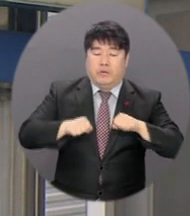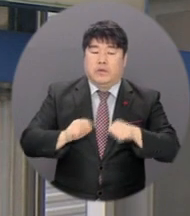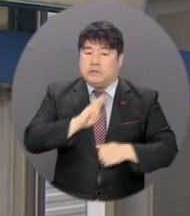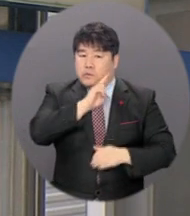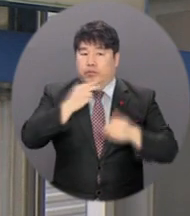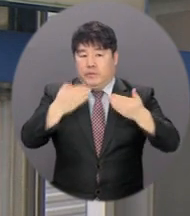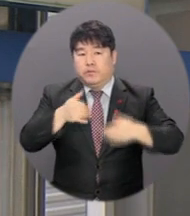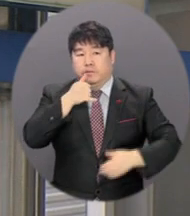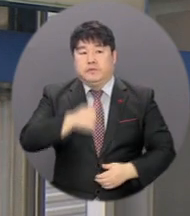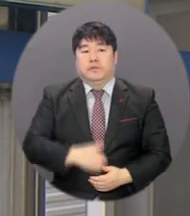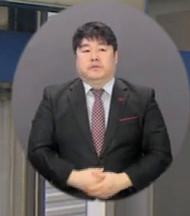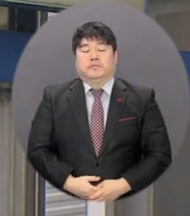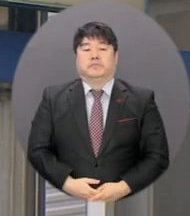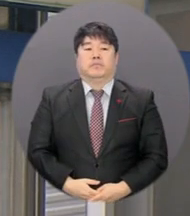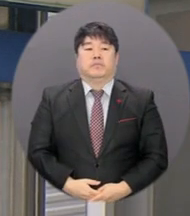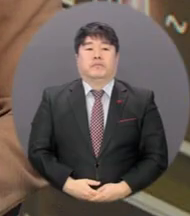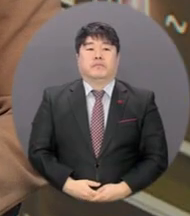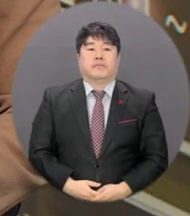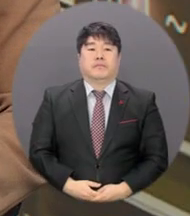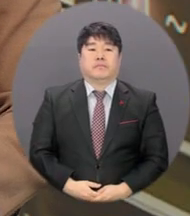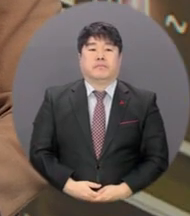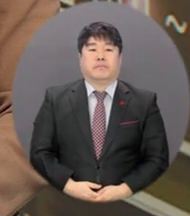있습니다.